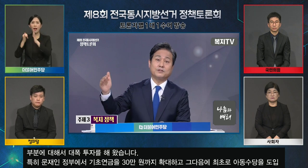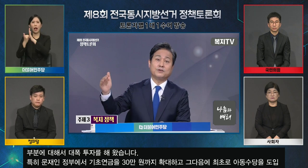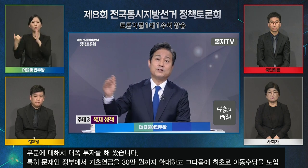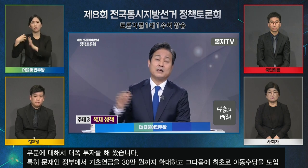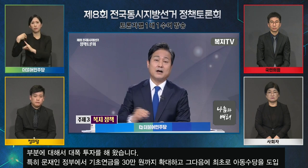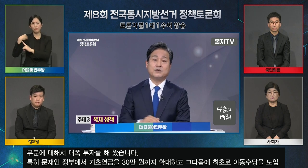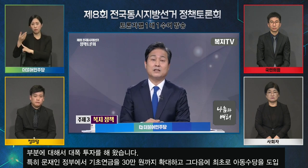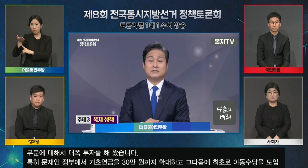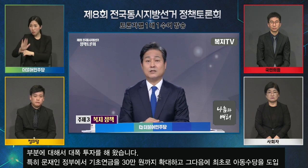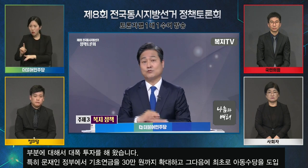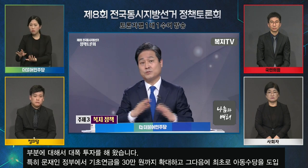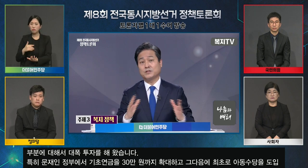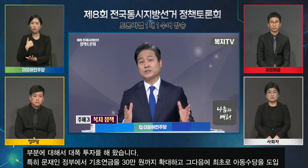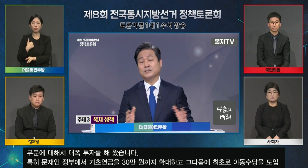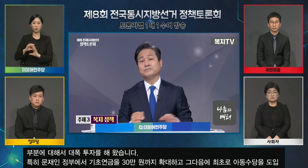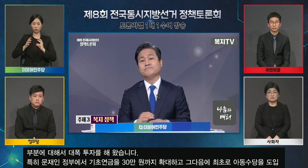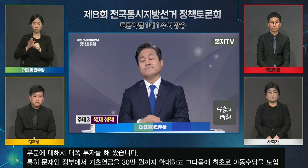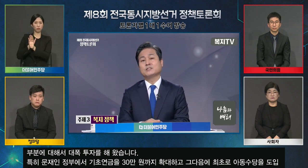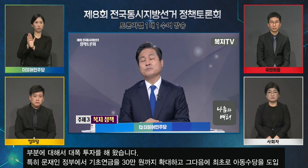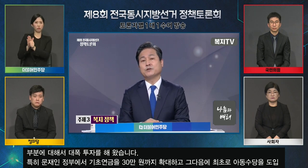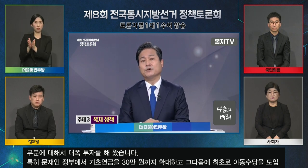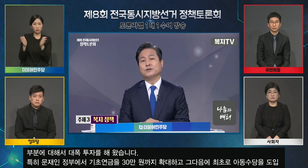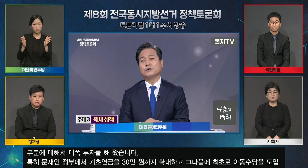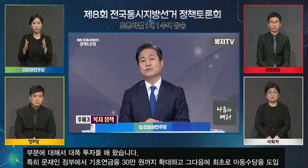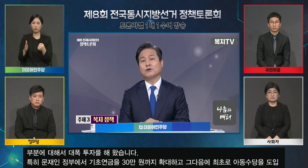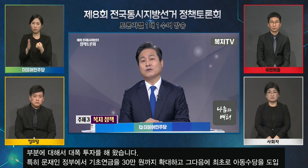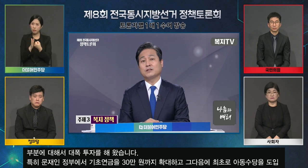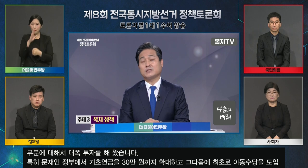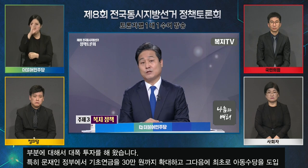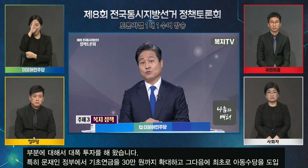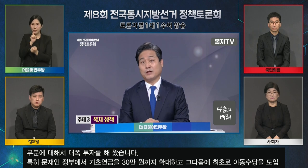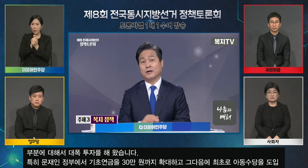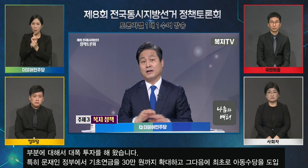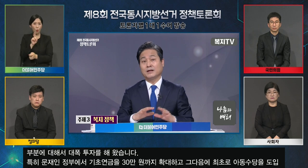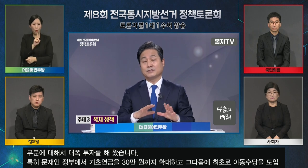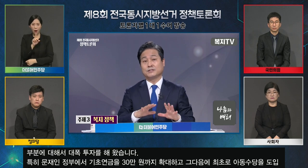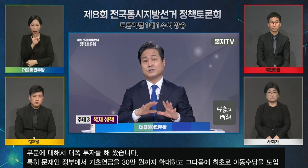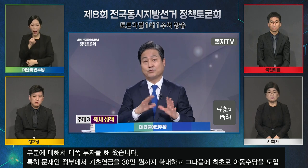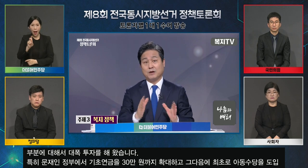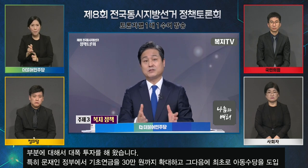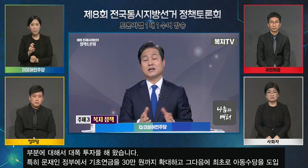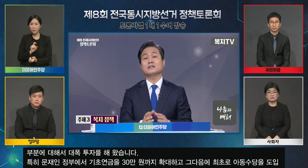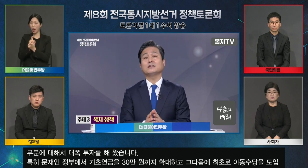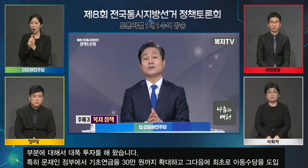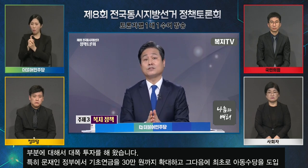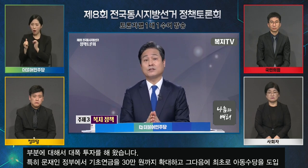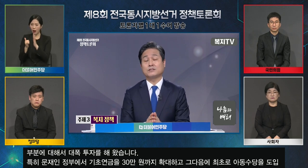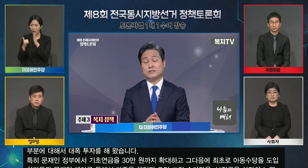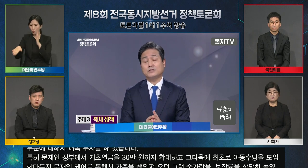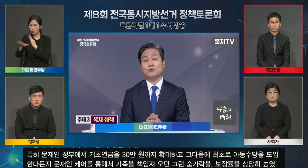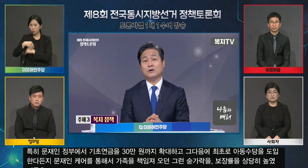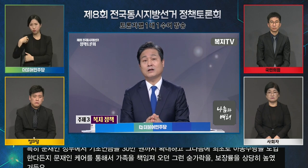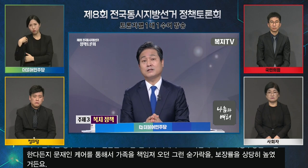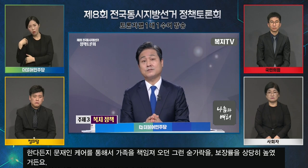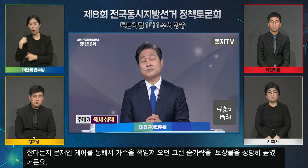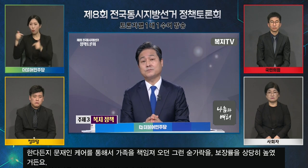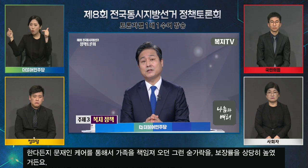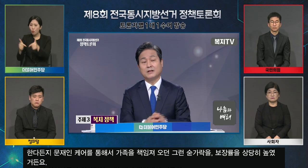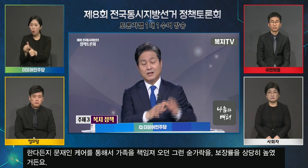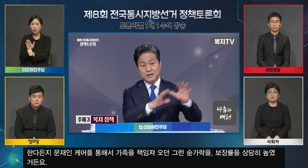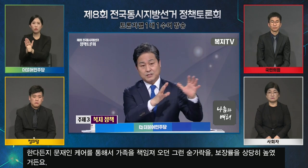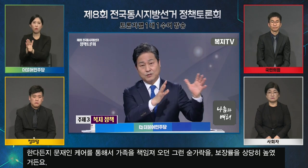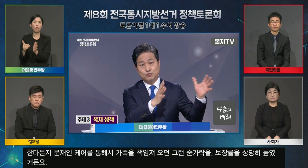높였거든요. 그래서 아미라든지 아주 치명적인 그런 병과 관련해서 가족의 그런 부담을 상당히 덜어들이는 큰 효과가